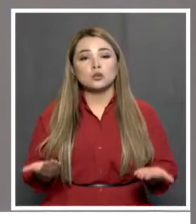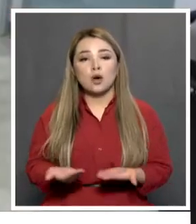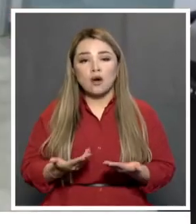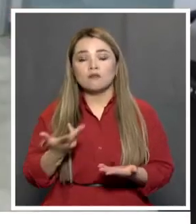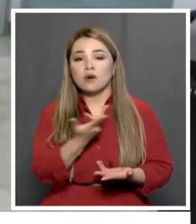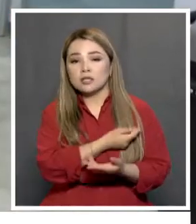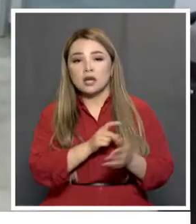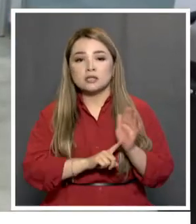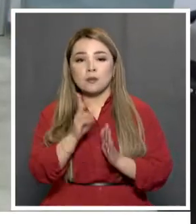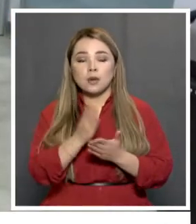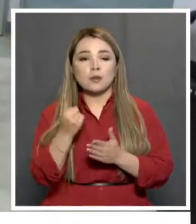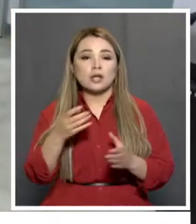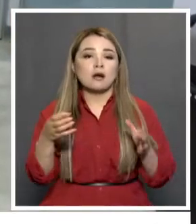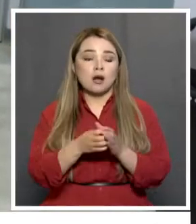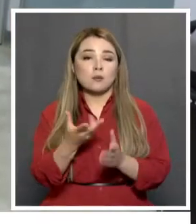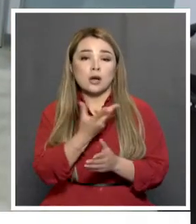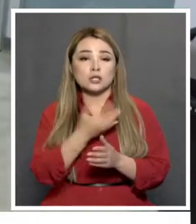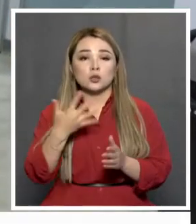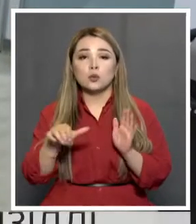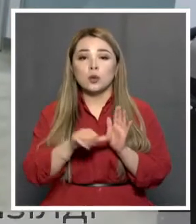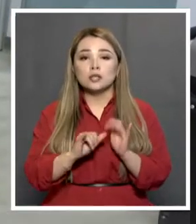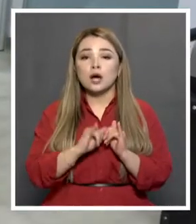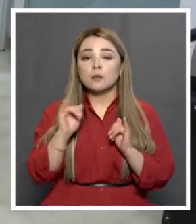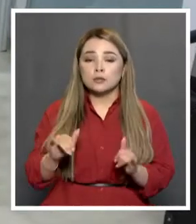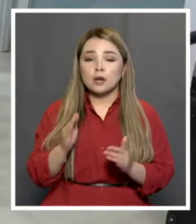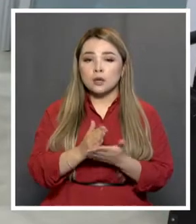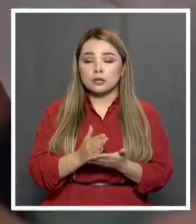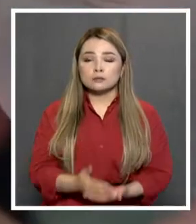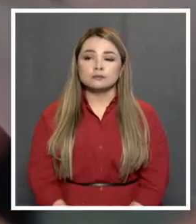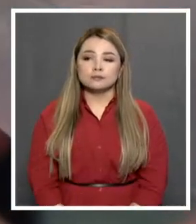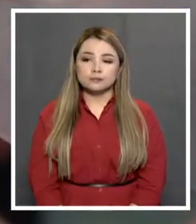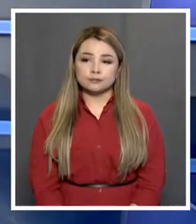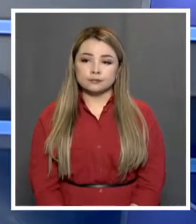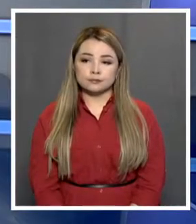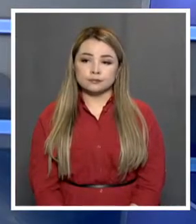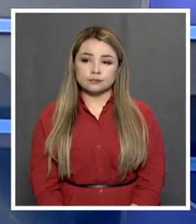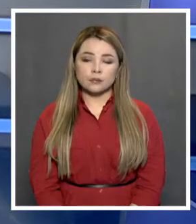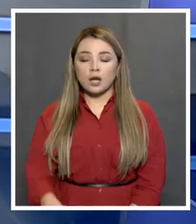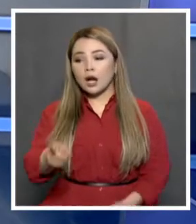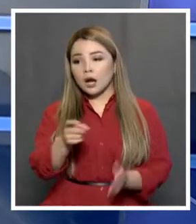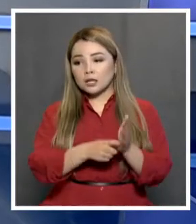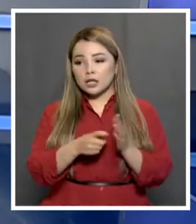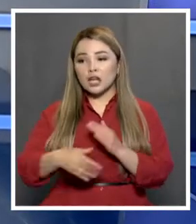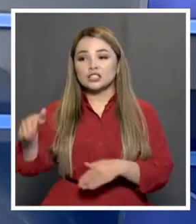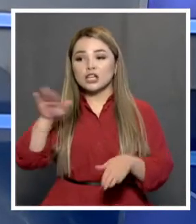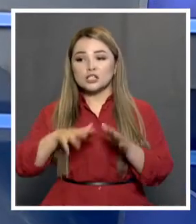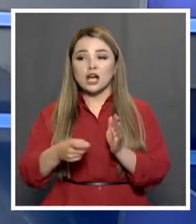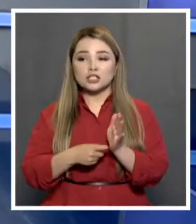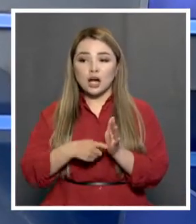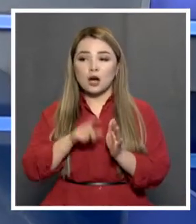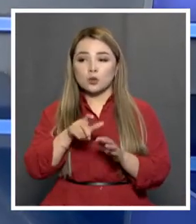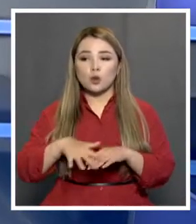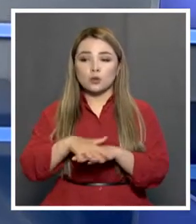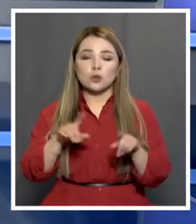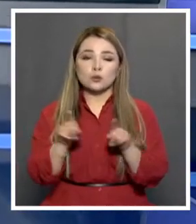алды. Бірінші компонентті қабылдағандардың саны 56 мыңнан асты. Қарағандылық кеншілерде жаппай екпе алуда, тіпті